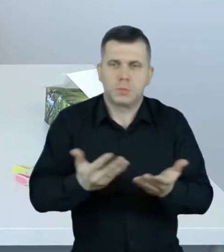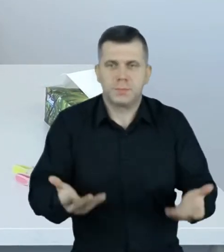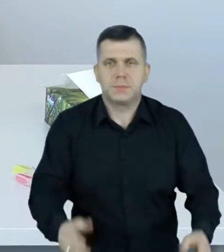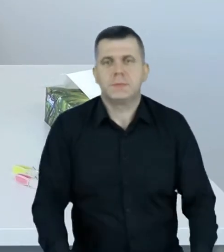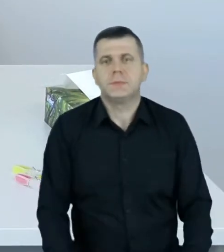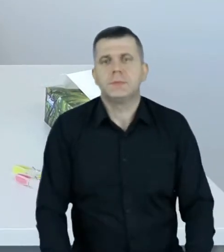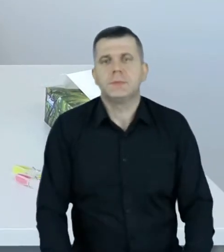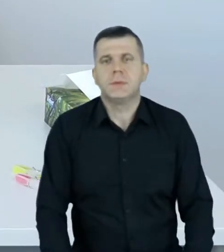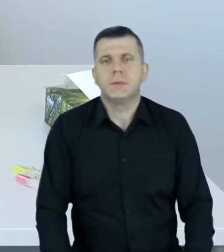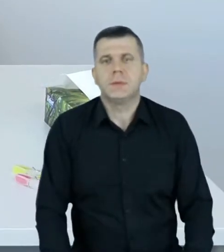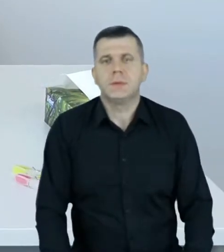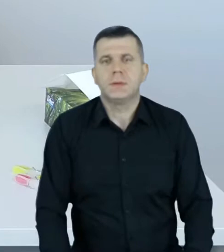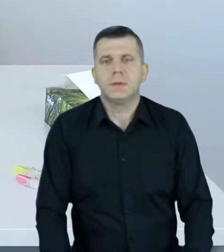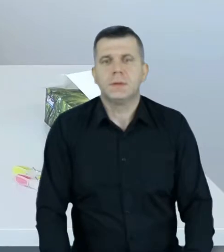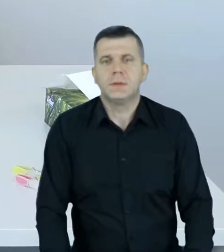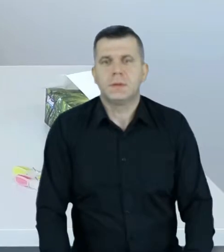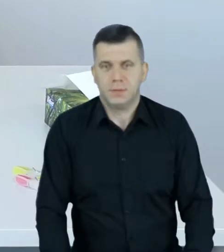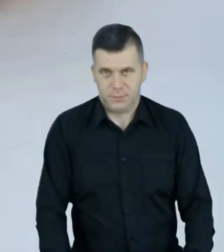poplątało